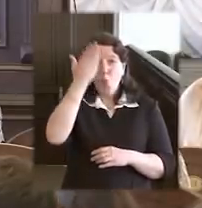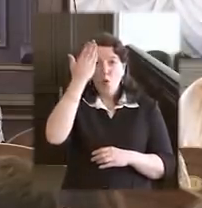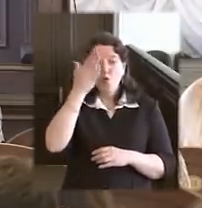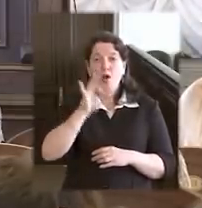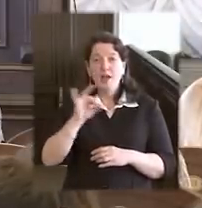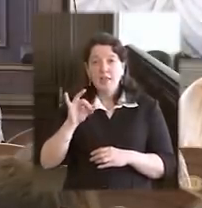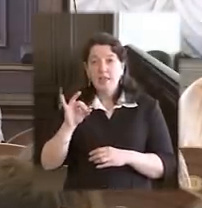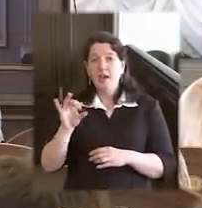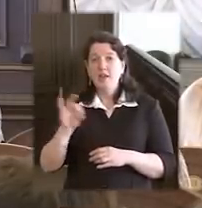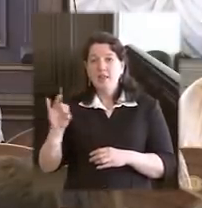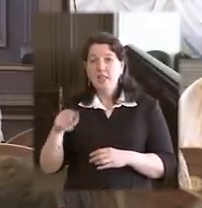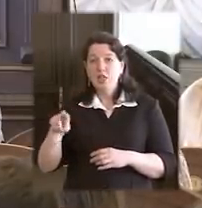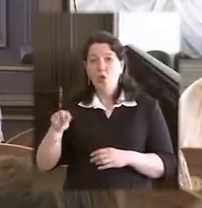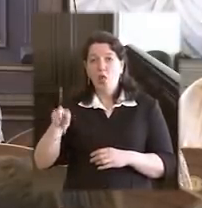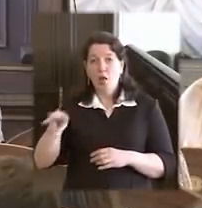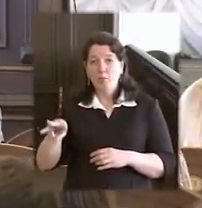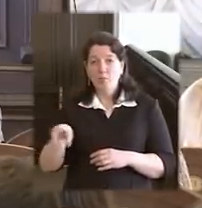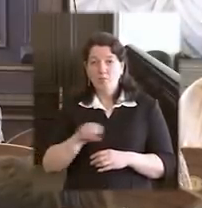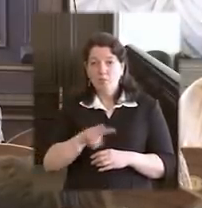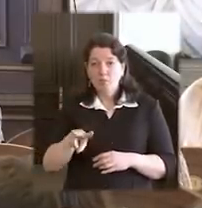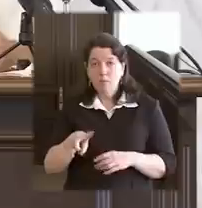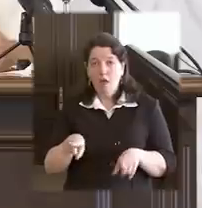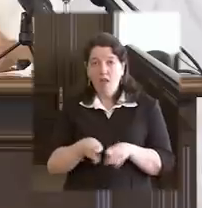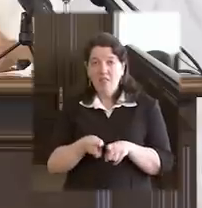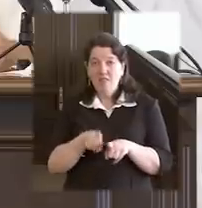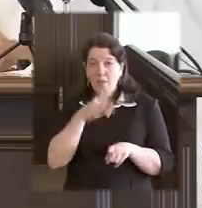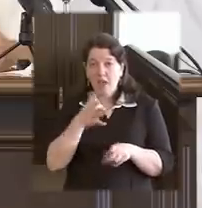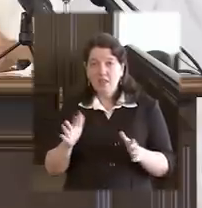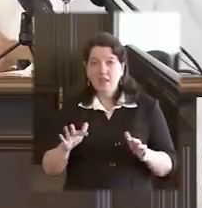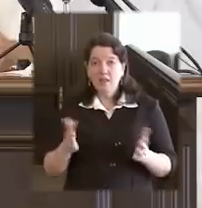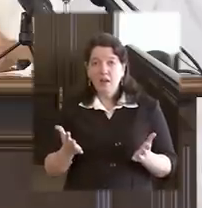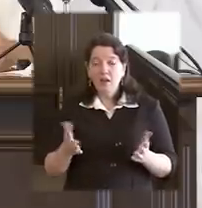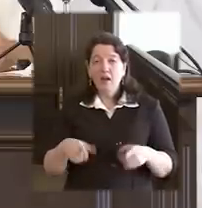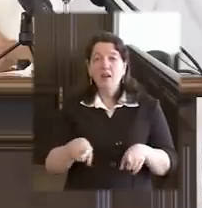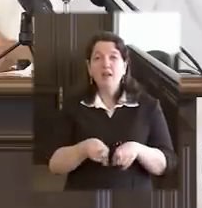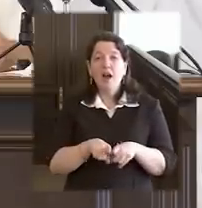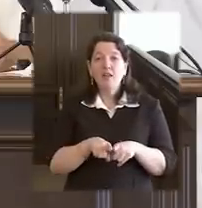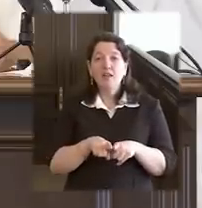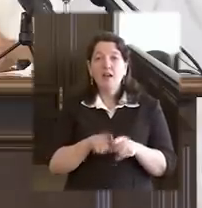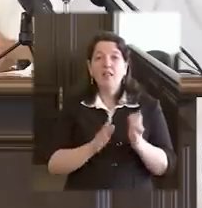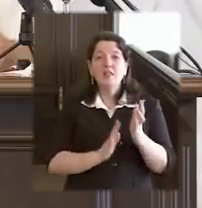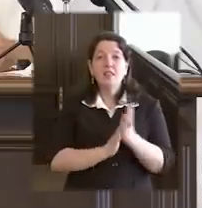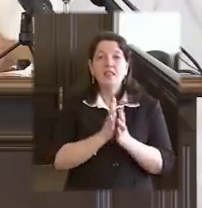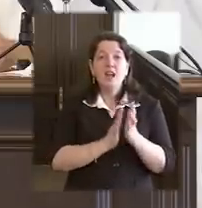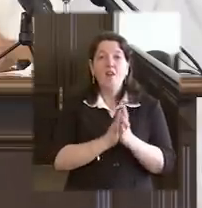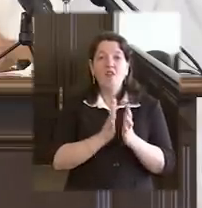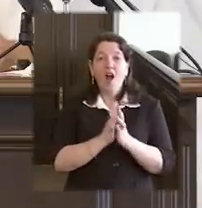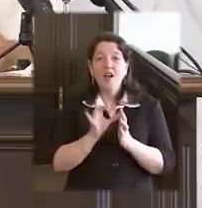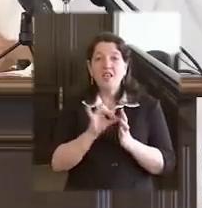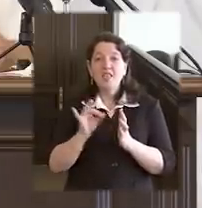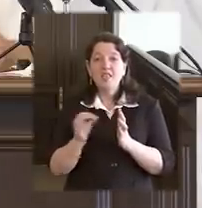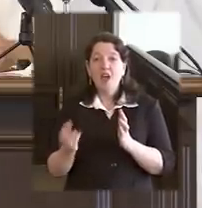есть истине и лжи. И дальше он пишет, как сено и огонь не